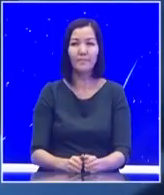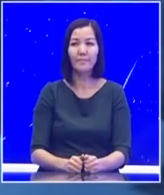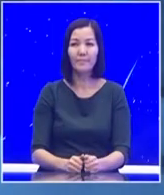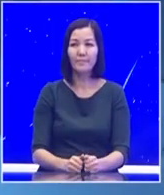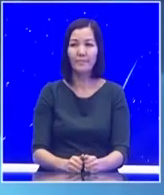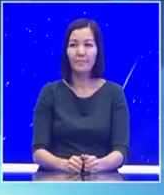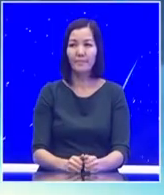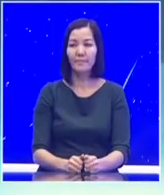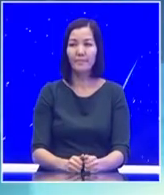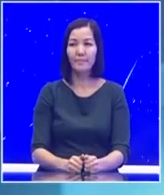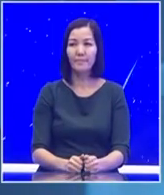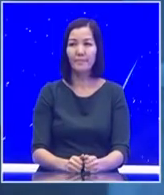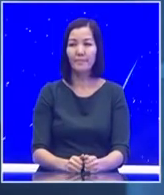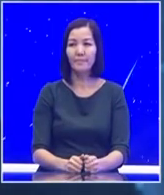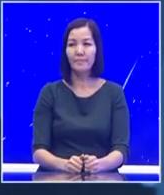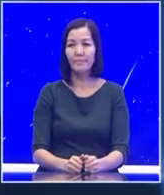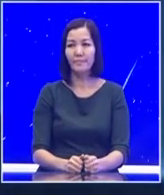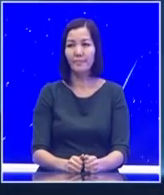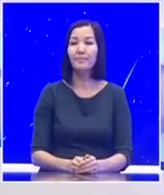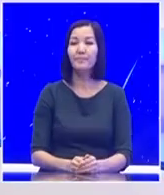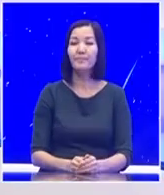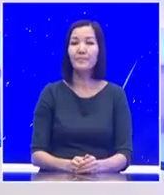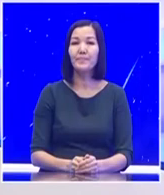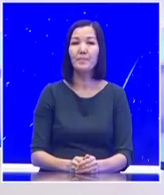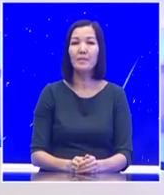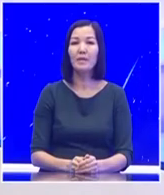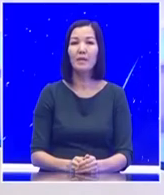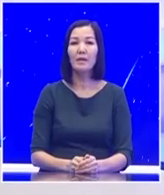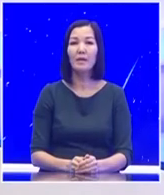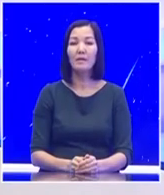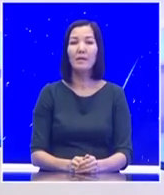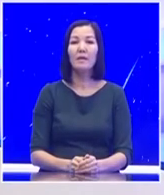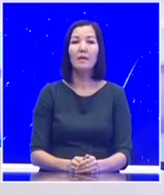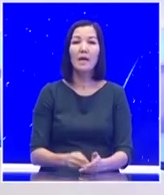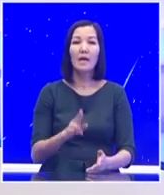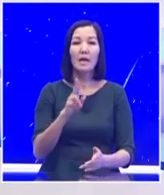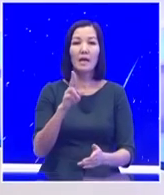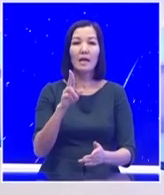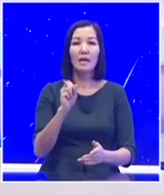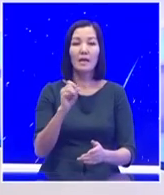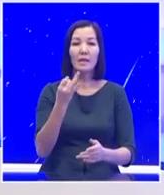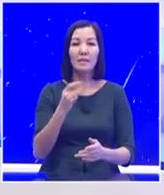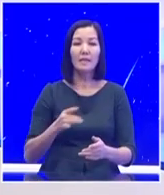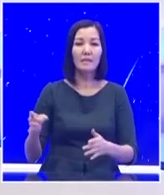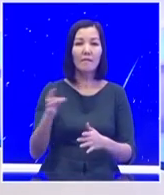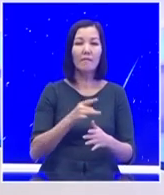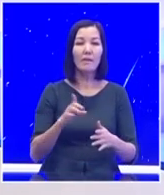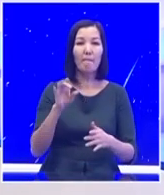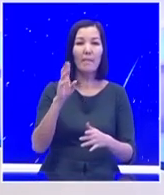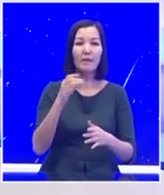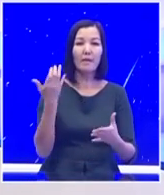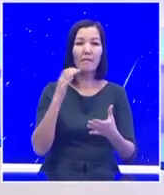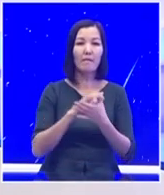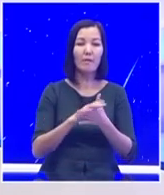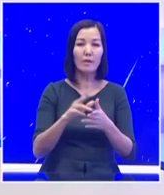Жаслан Шенгенже, Аманжол Жункешев, телеканал ЖТСУ. В рамках визита в Карасайский район Амандык Баталов ознакомился с